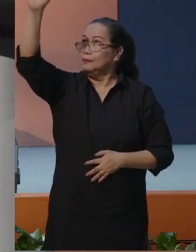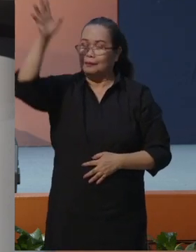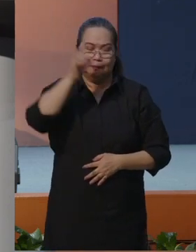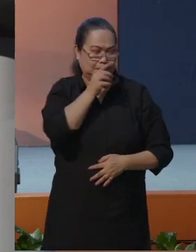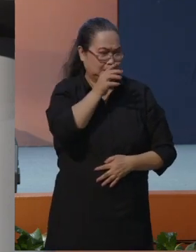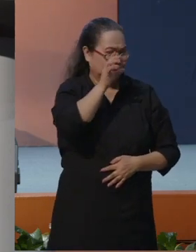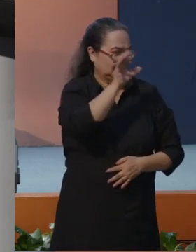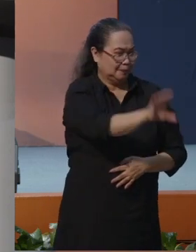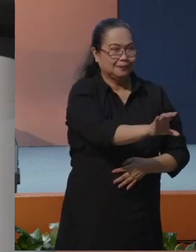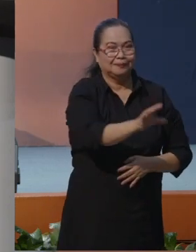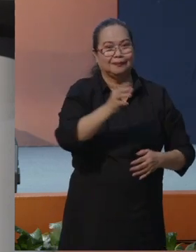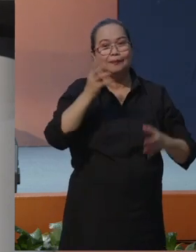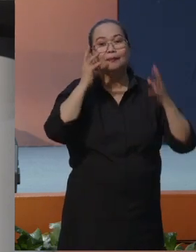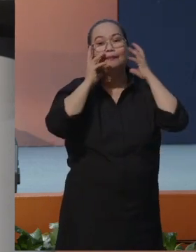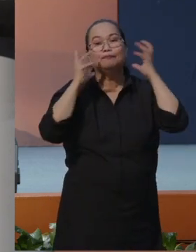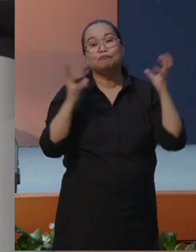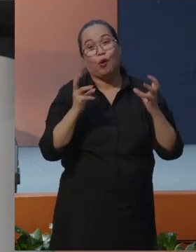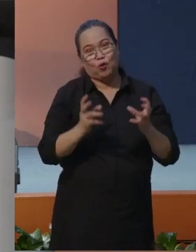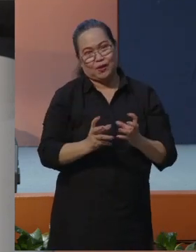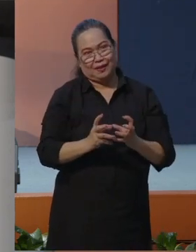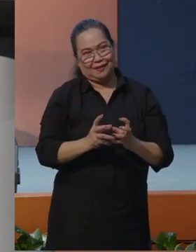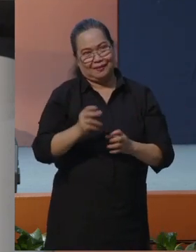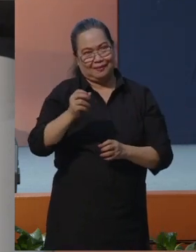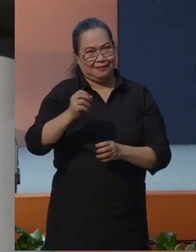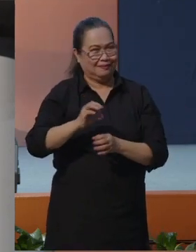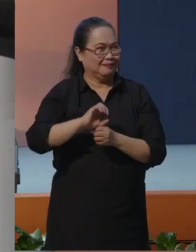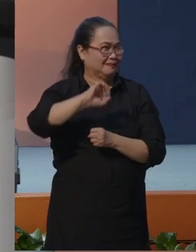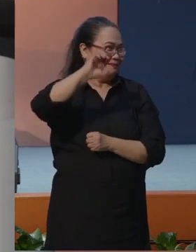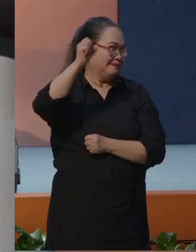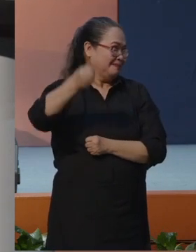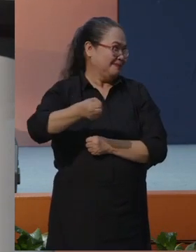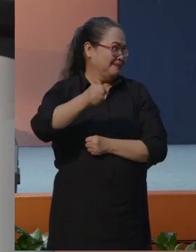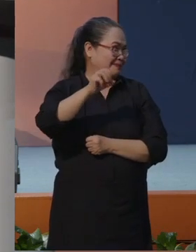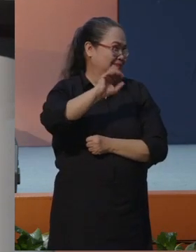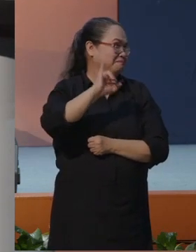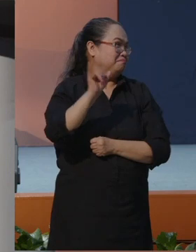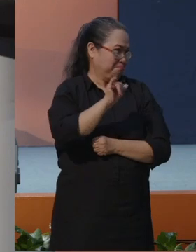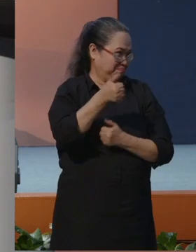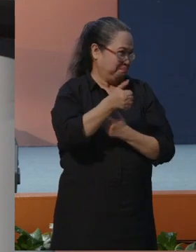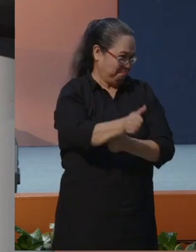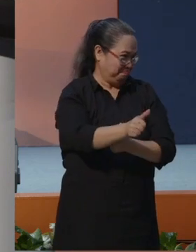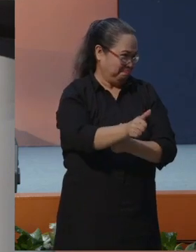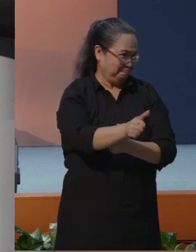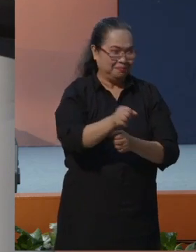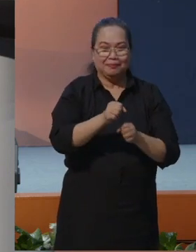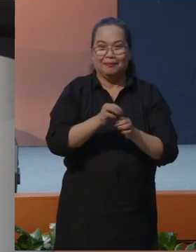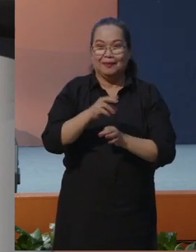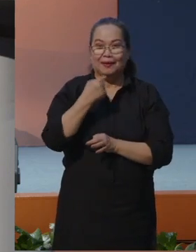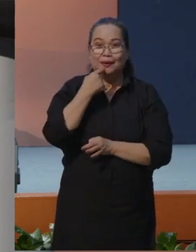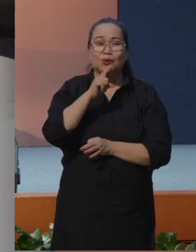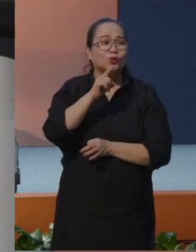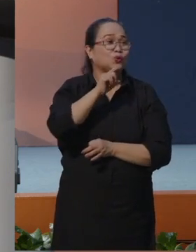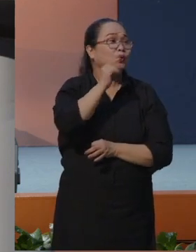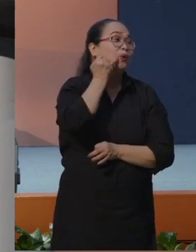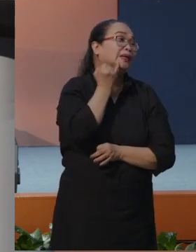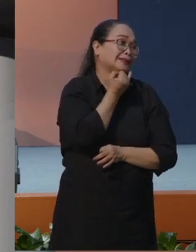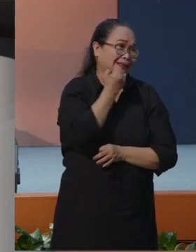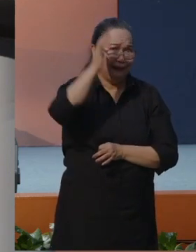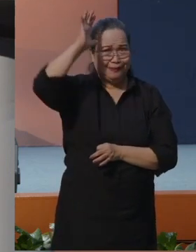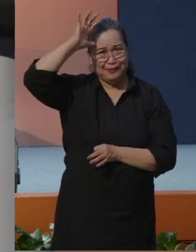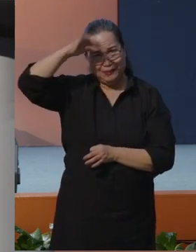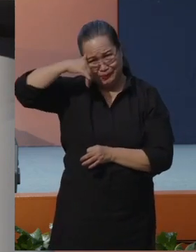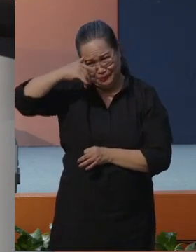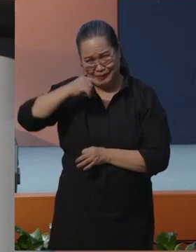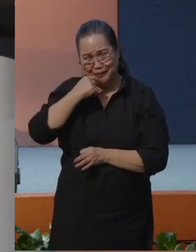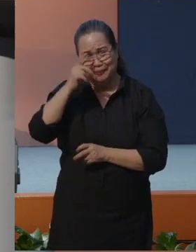commanded Moses. Sa chapter 11 verse 23, makikita natin dito, so Joshua took the